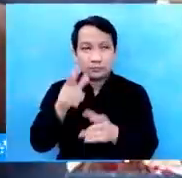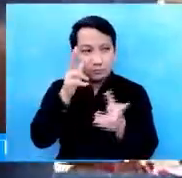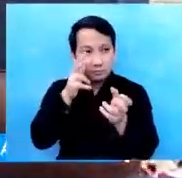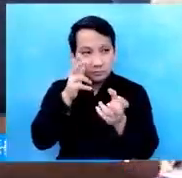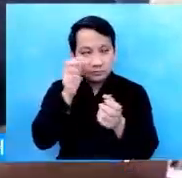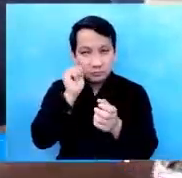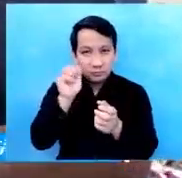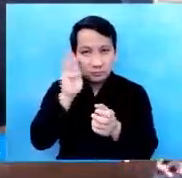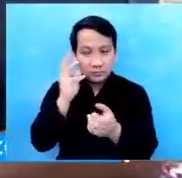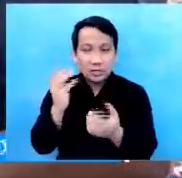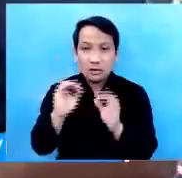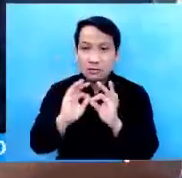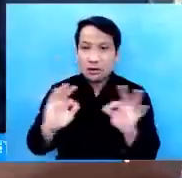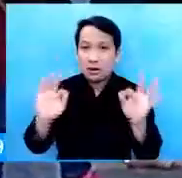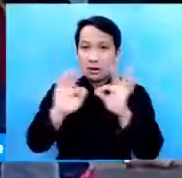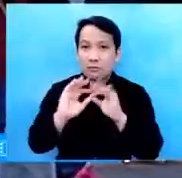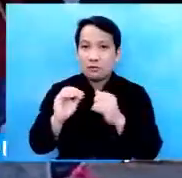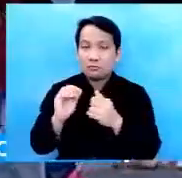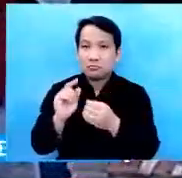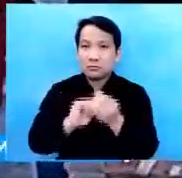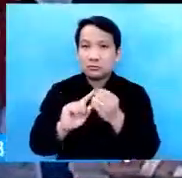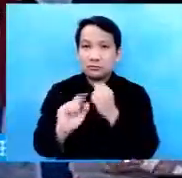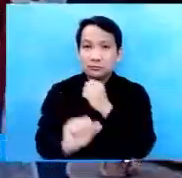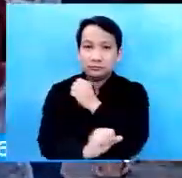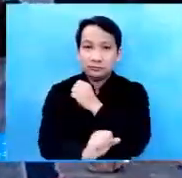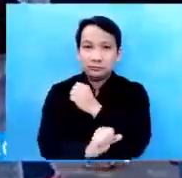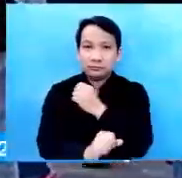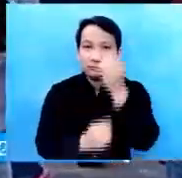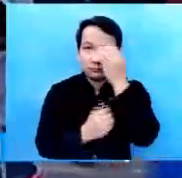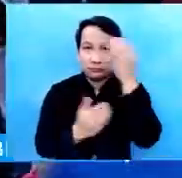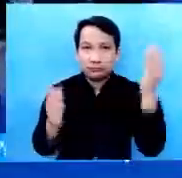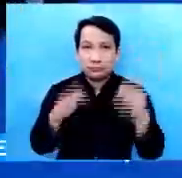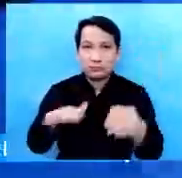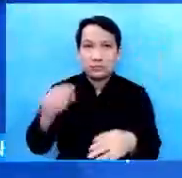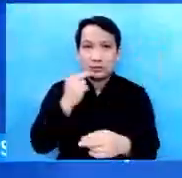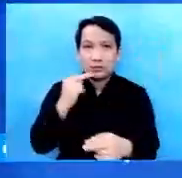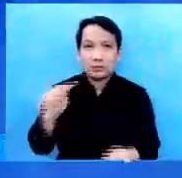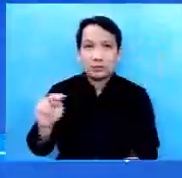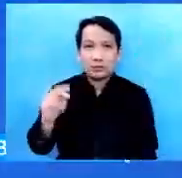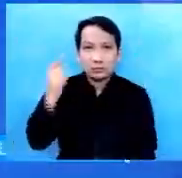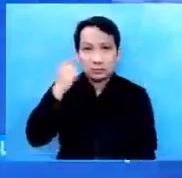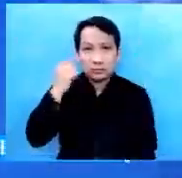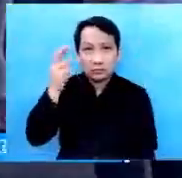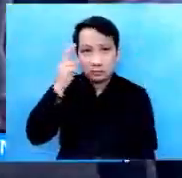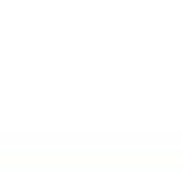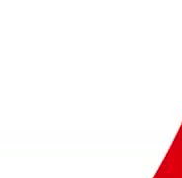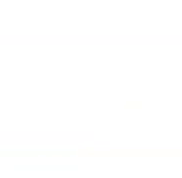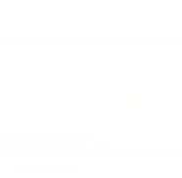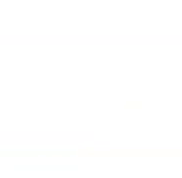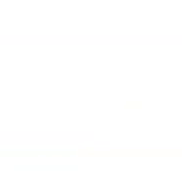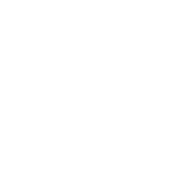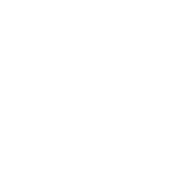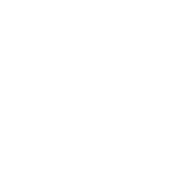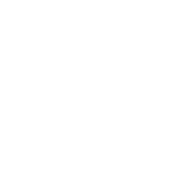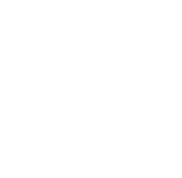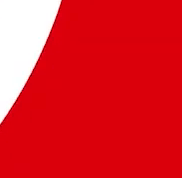alerto, lalo na sa mga kawatan. Nagbabalita mula sa frontline, G. Robles, News 5.